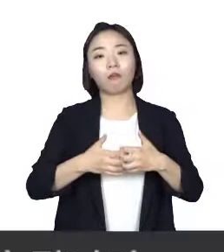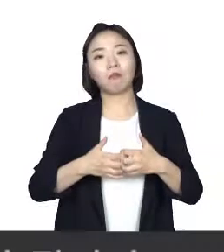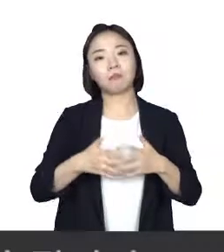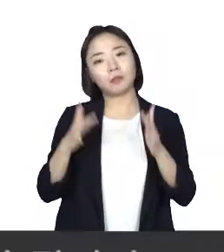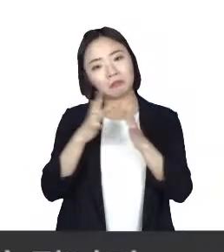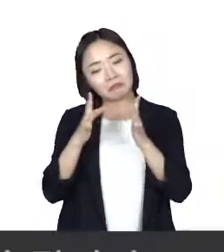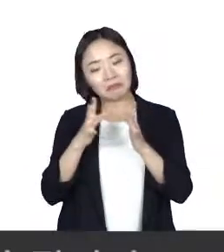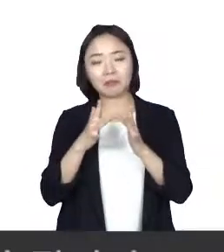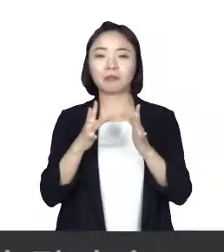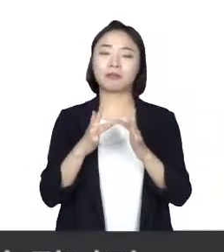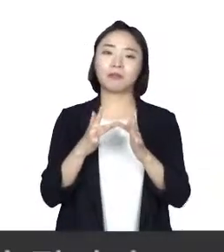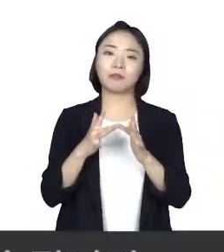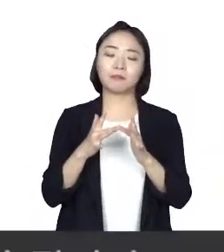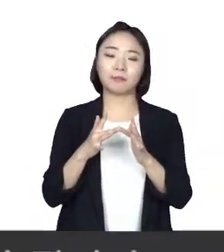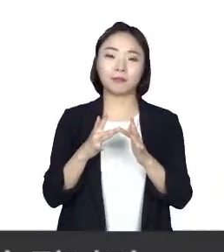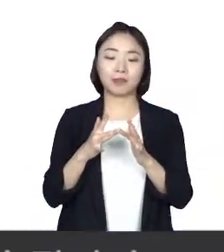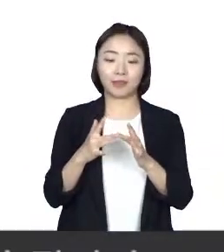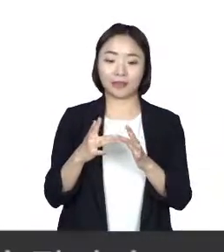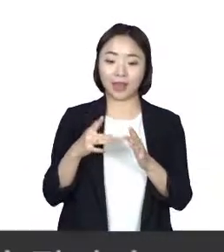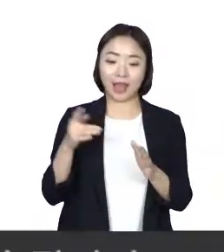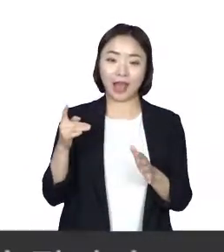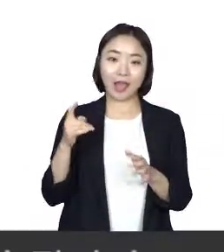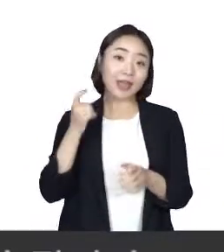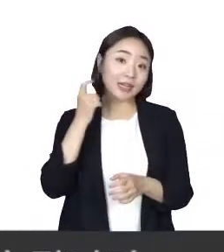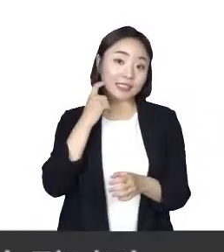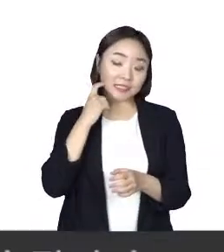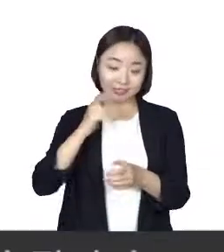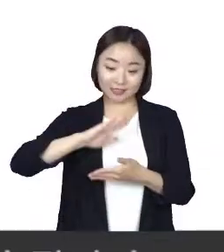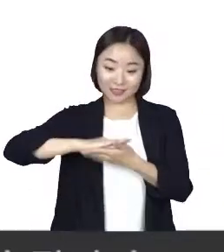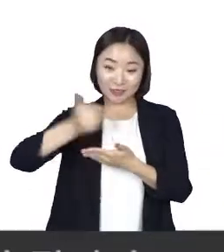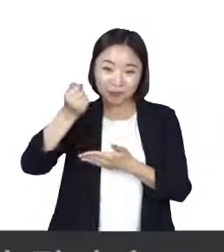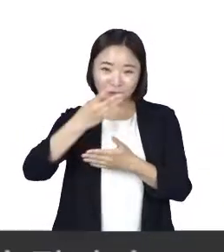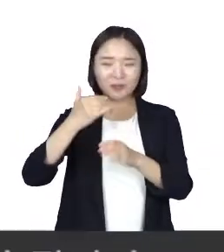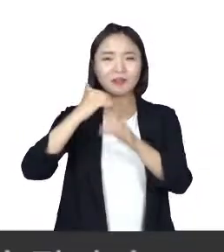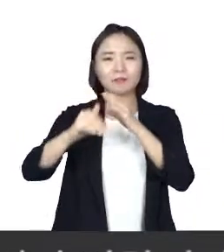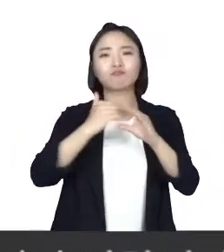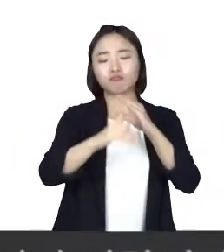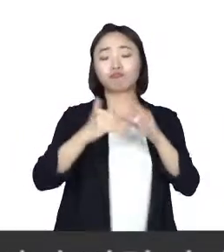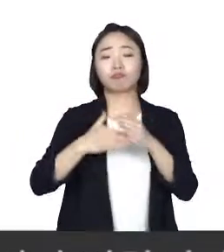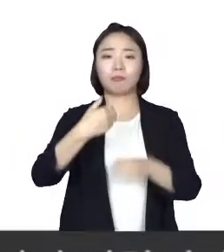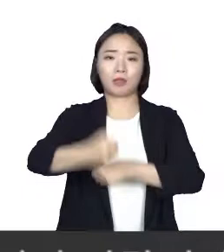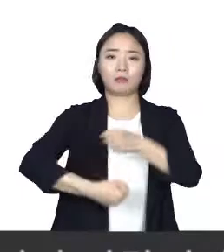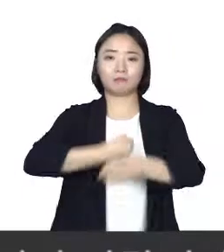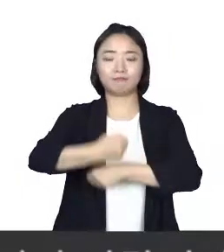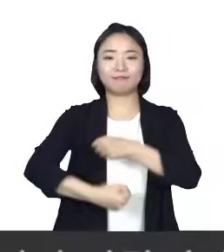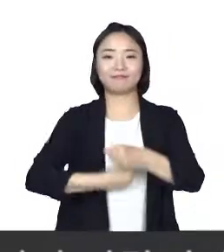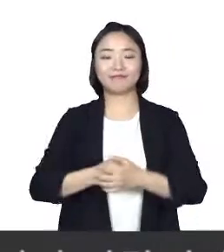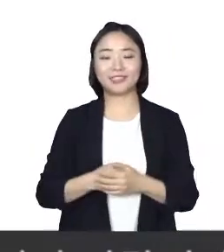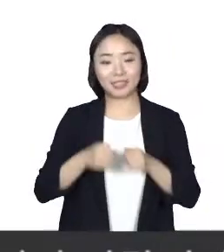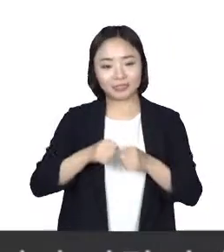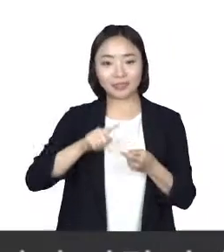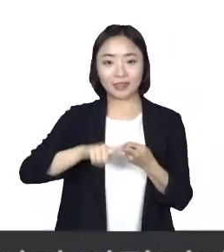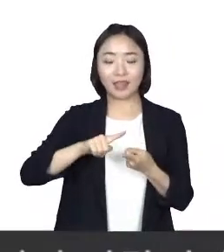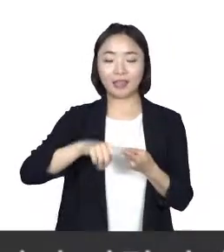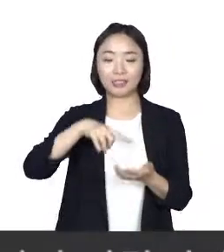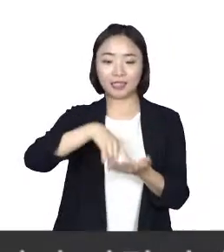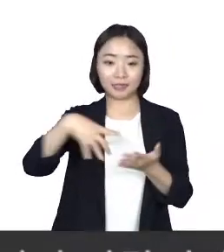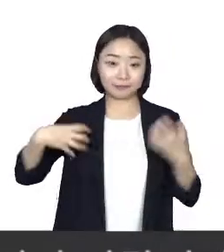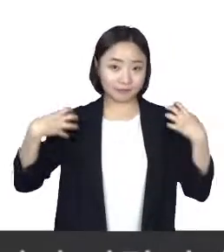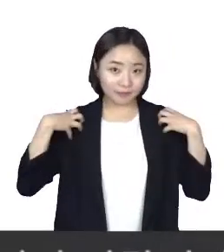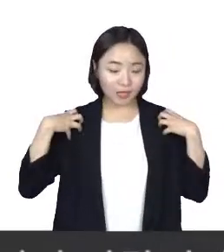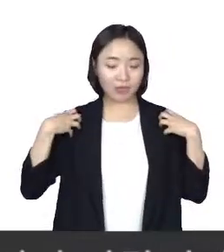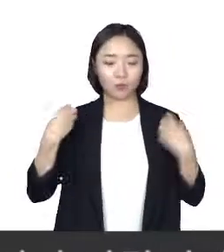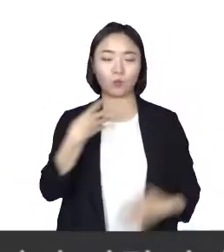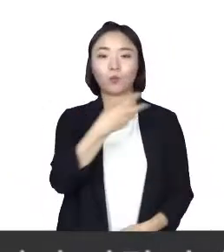납부, 인터넷 납부, 가상계좌 납부 등으로 납부하면 됩니다. 보다 자세한 사항은 거주지 구청